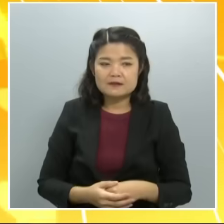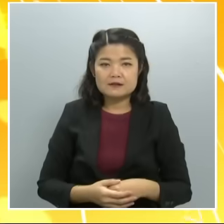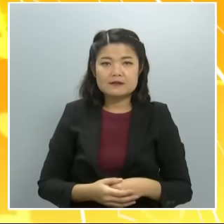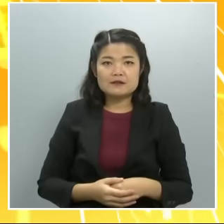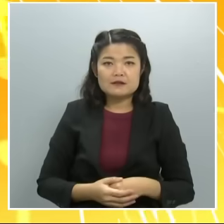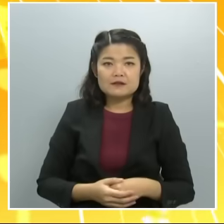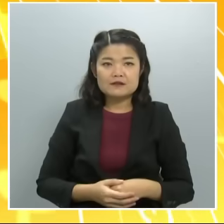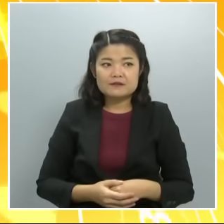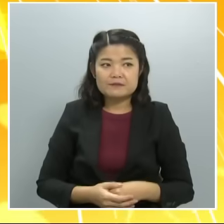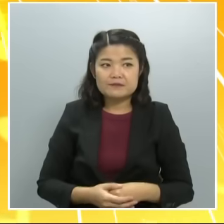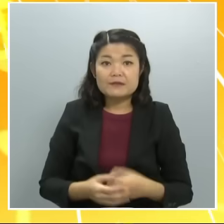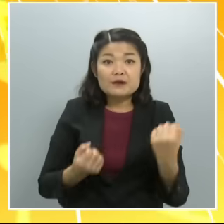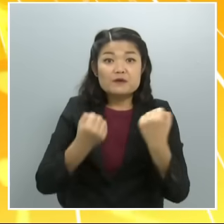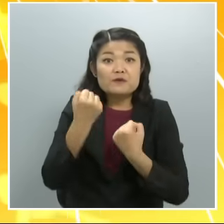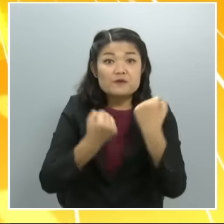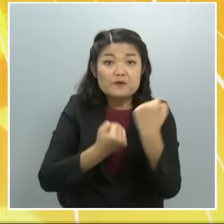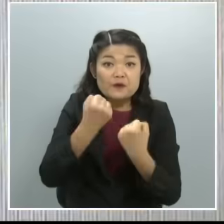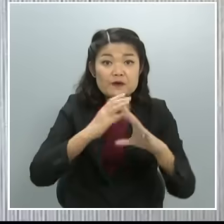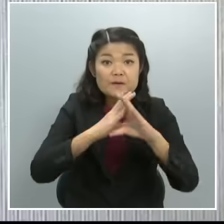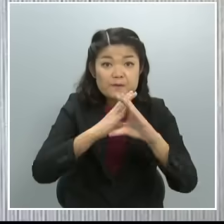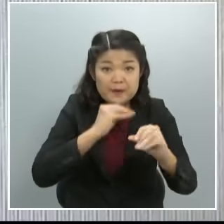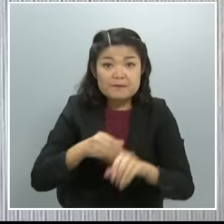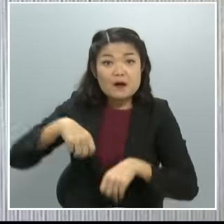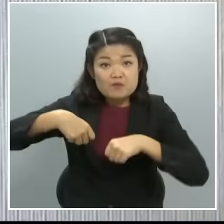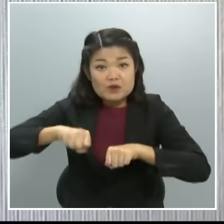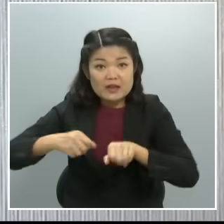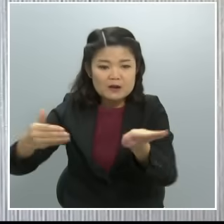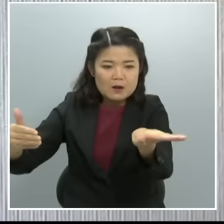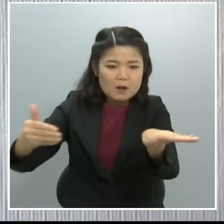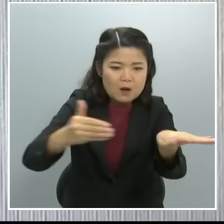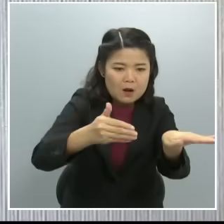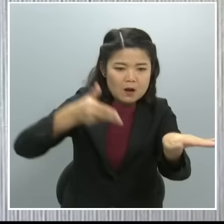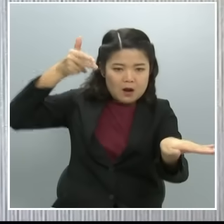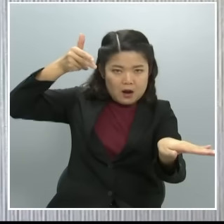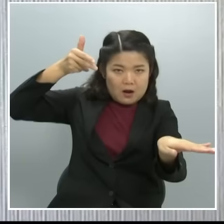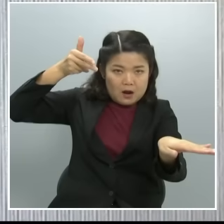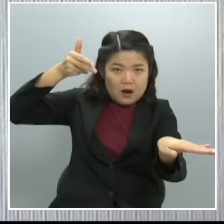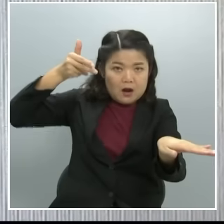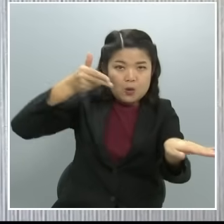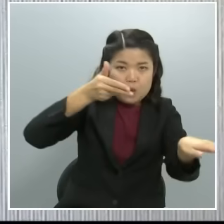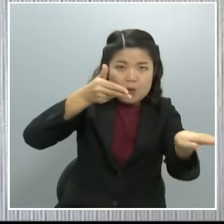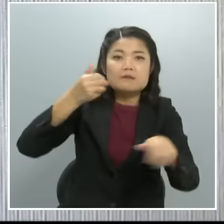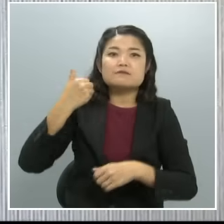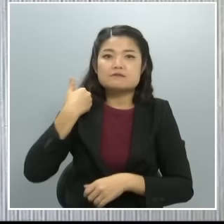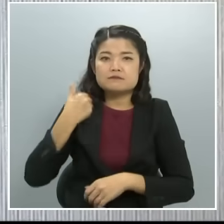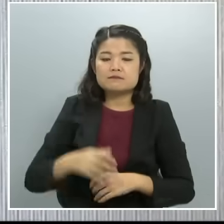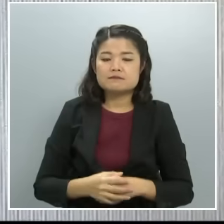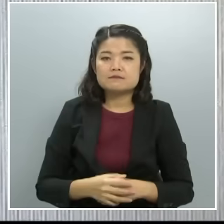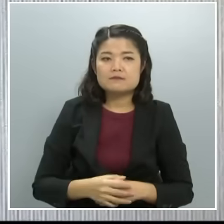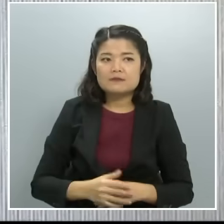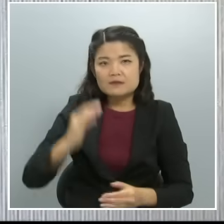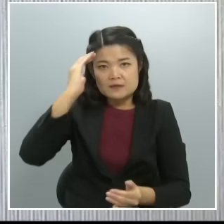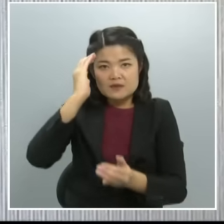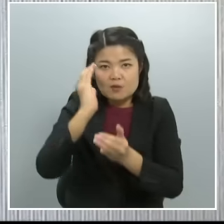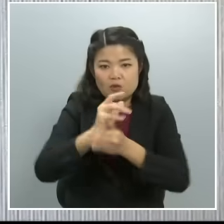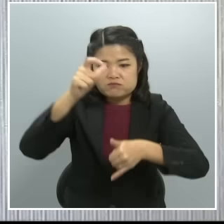รปิดนั่นเองท่านผู้ชมนี่พฤติการของ6ตำรวจที่ตำรวจ